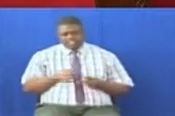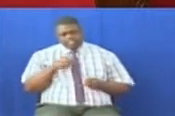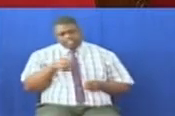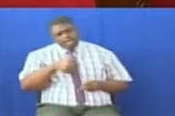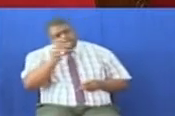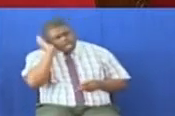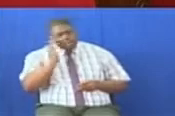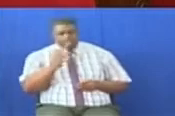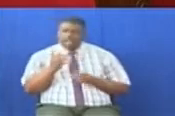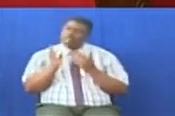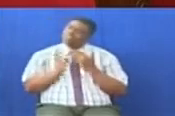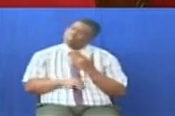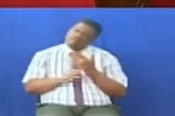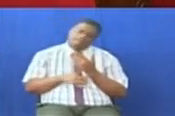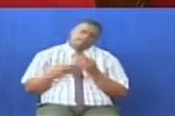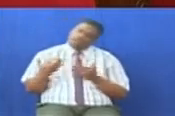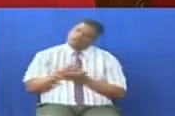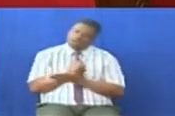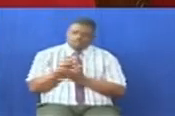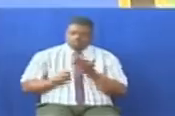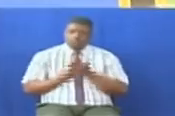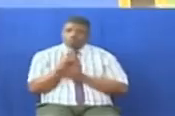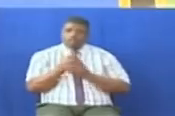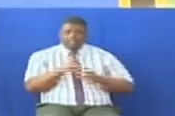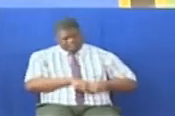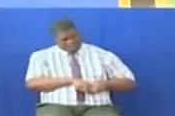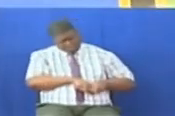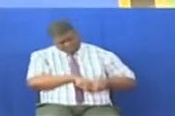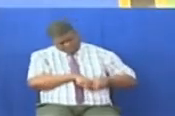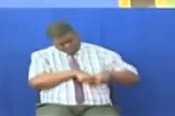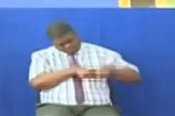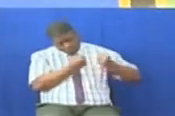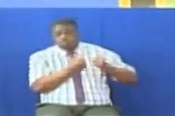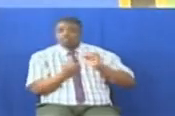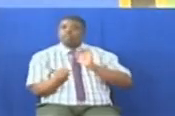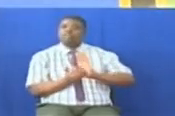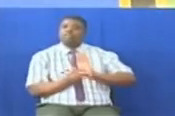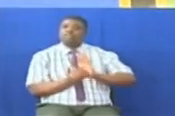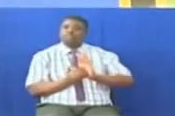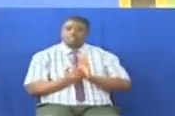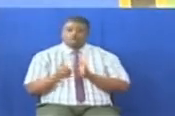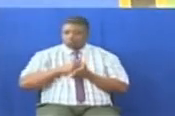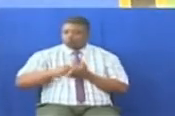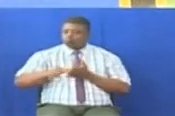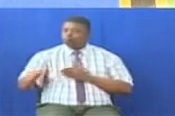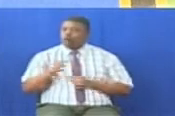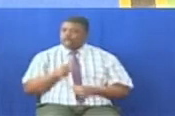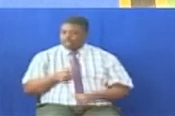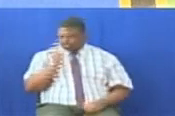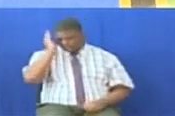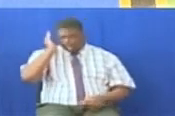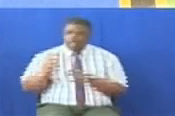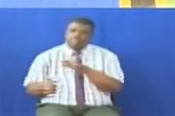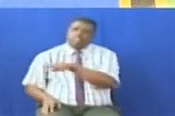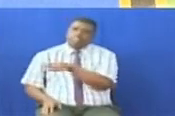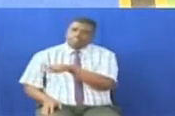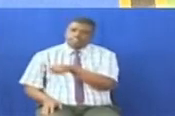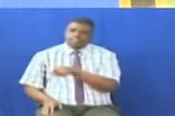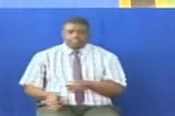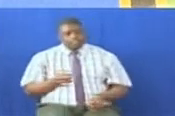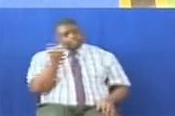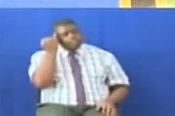imekuwa ikipata hasara kubwa kutokana na ukiukwaji wa sheria za manunuzi ya umma kila mwaka. Naishauri